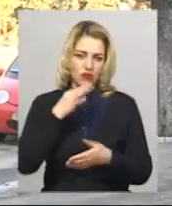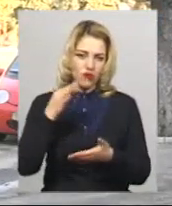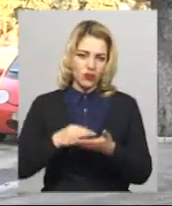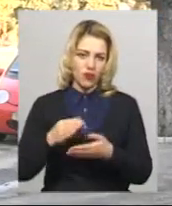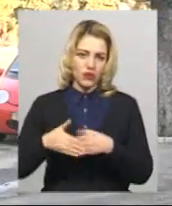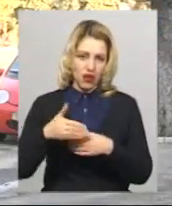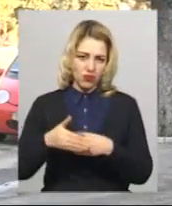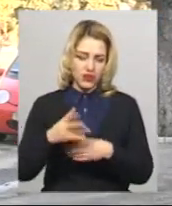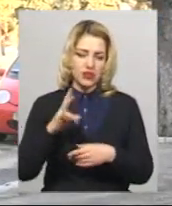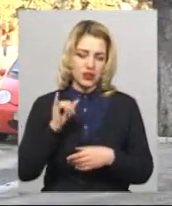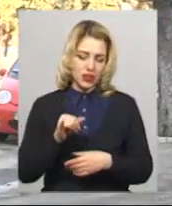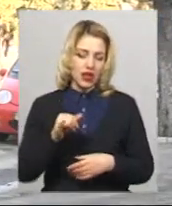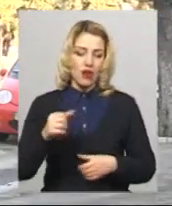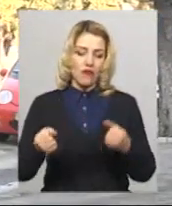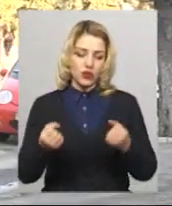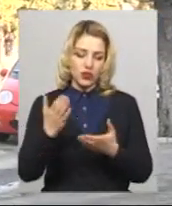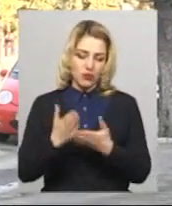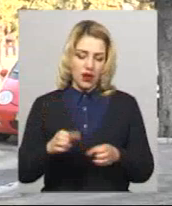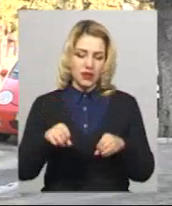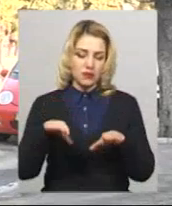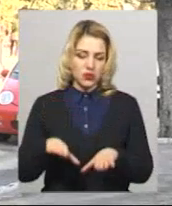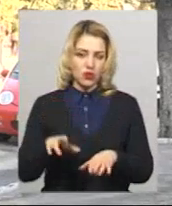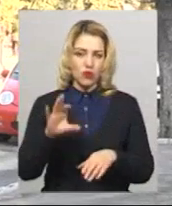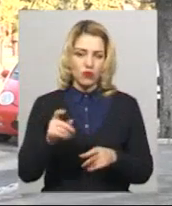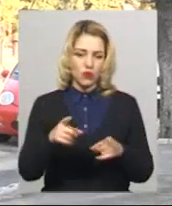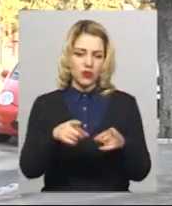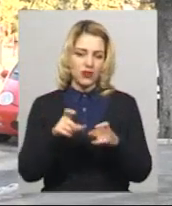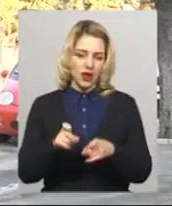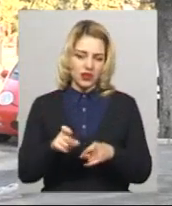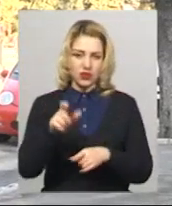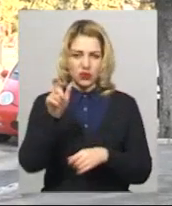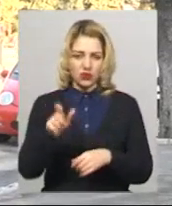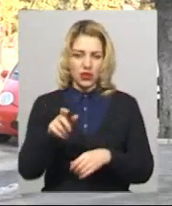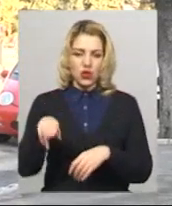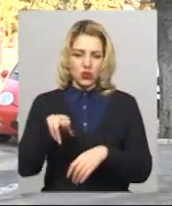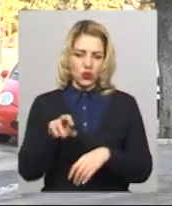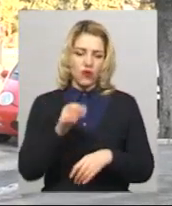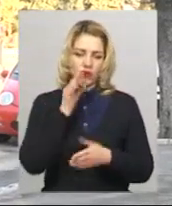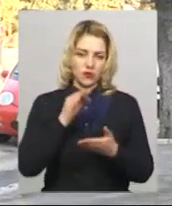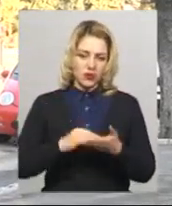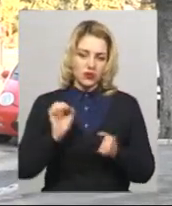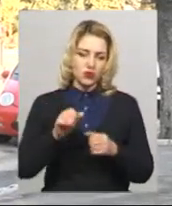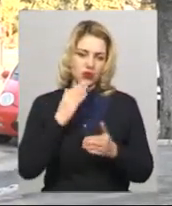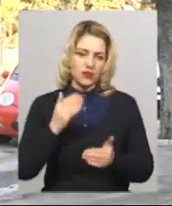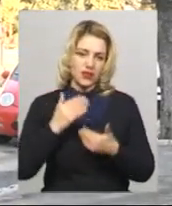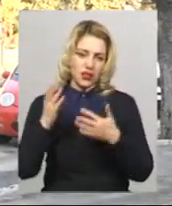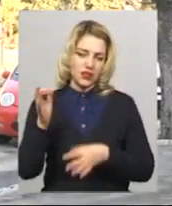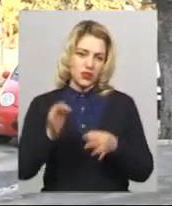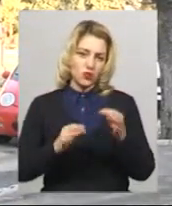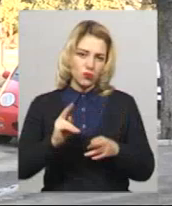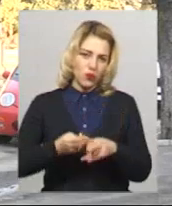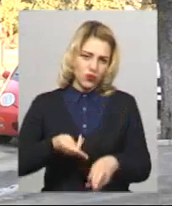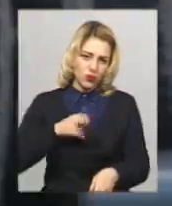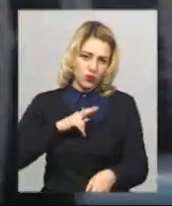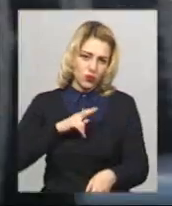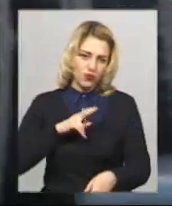маючи вже постанову про притягнення відповідальної особи до відповідальності, може звертатися в подальшому до суду про відшкодування